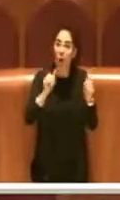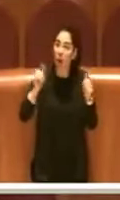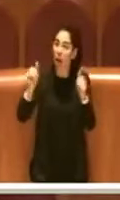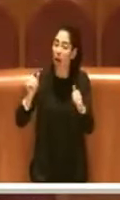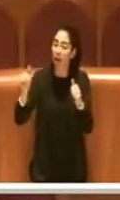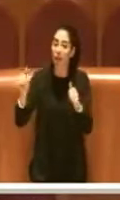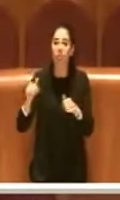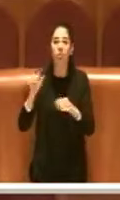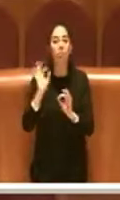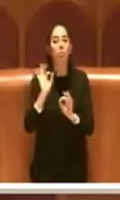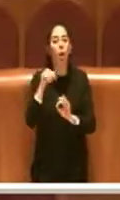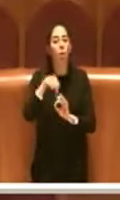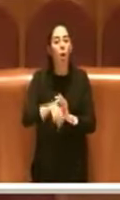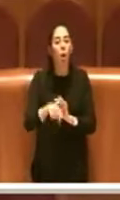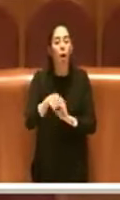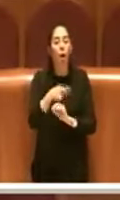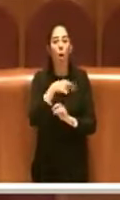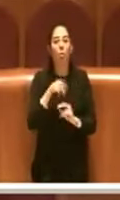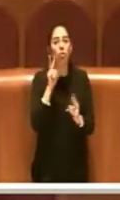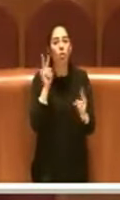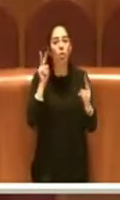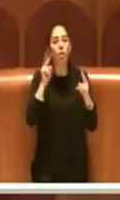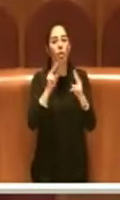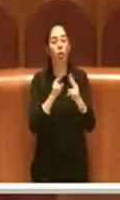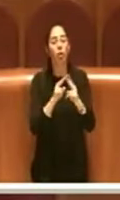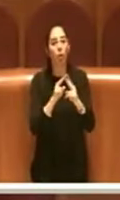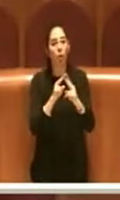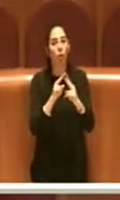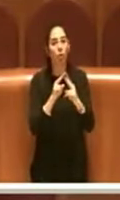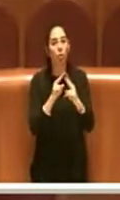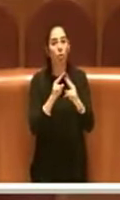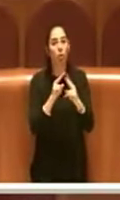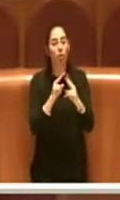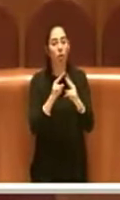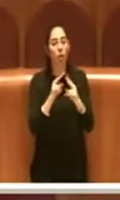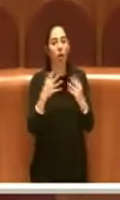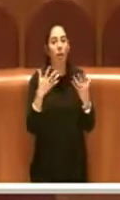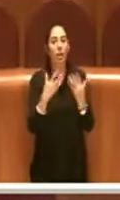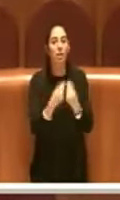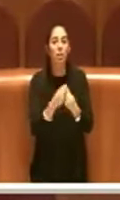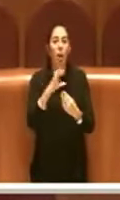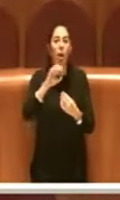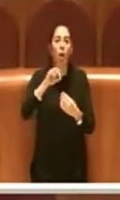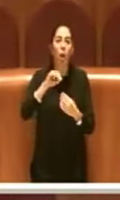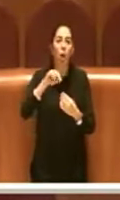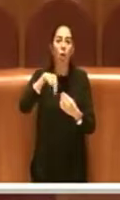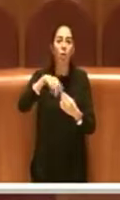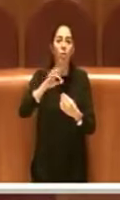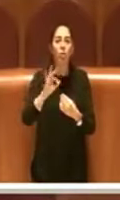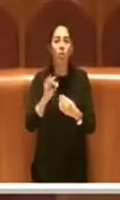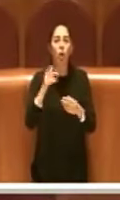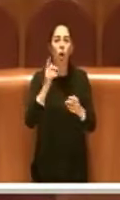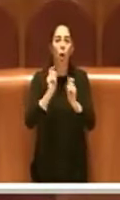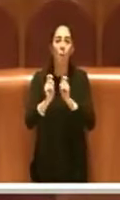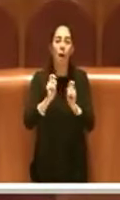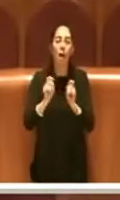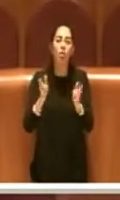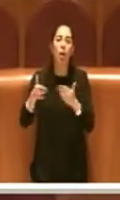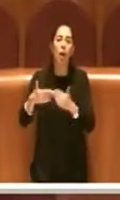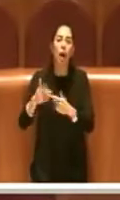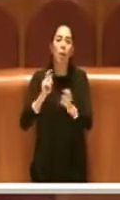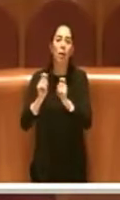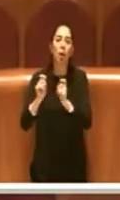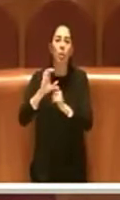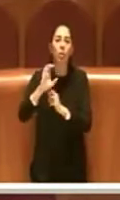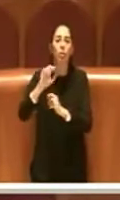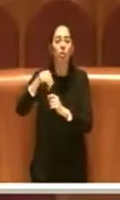fatto un incontro con Confcommercio, Camera di Commercio, CNA, Confesercenti